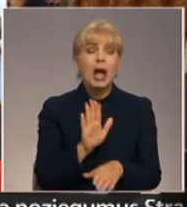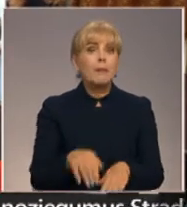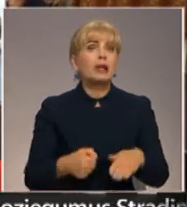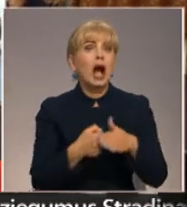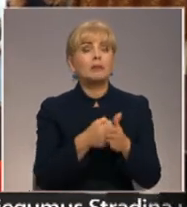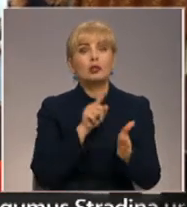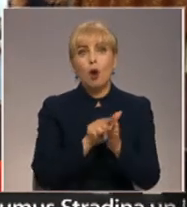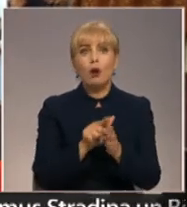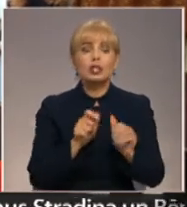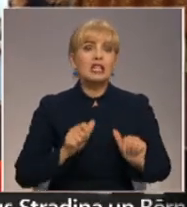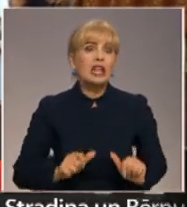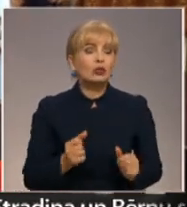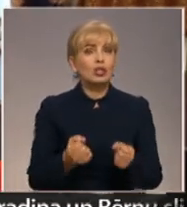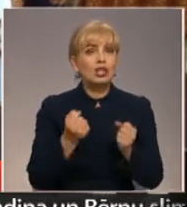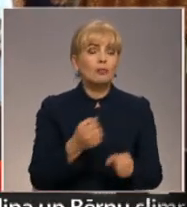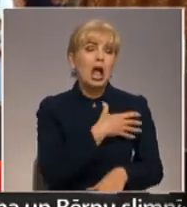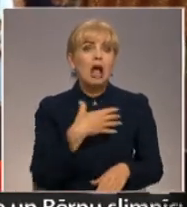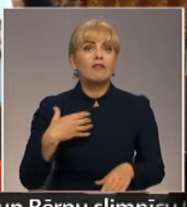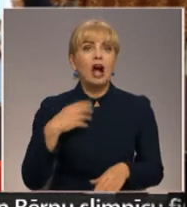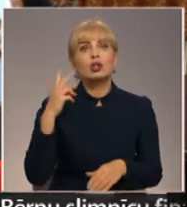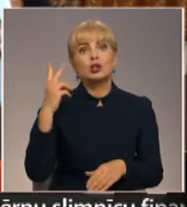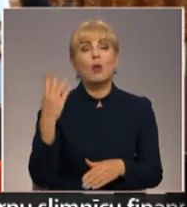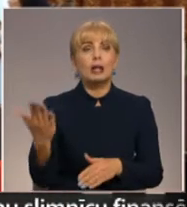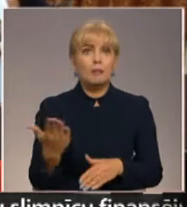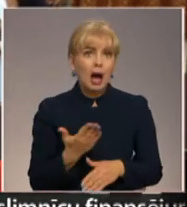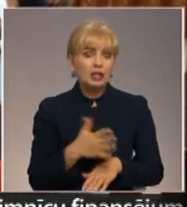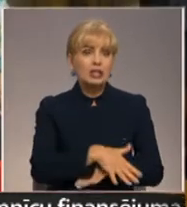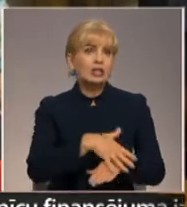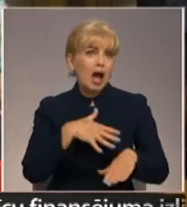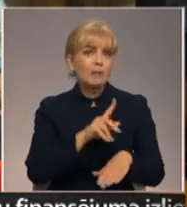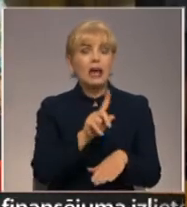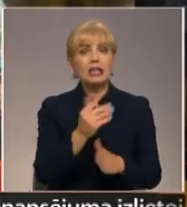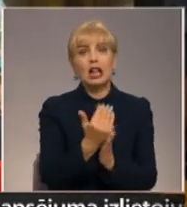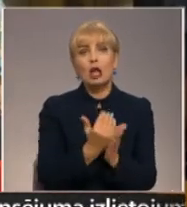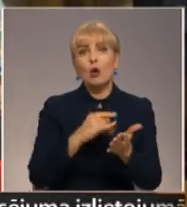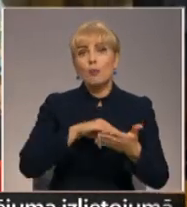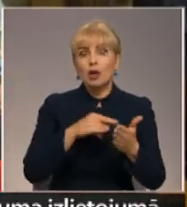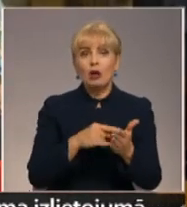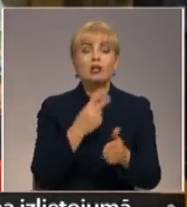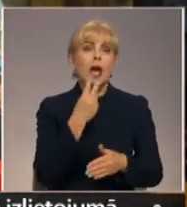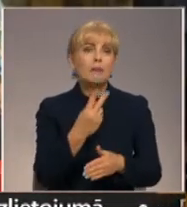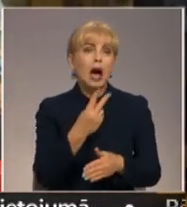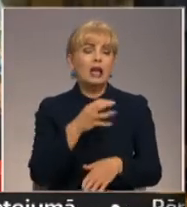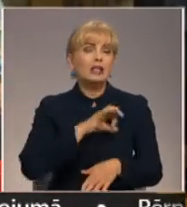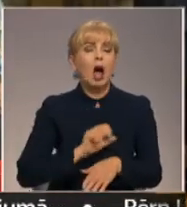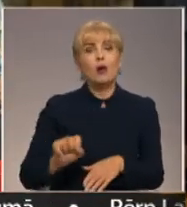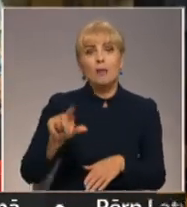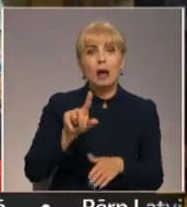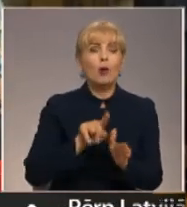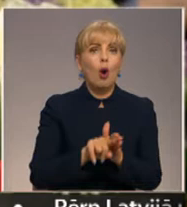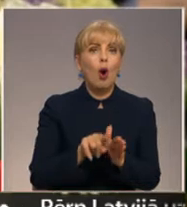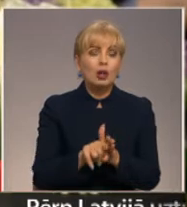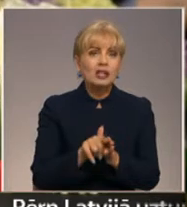atbalstu kontrolas dienesta stiprināšanai valdības solījums ir panākts un Saeimā atrodas likumprojekts, kas paredz algu palielinājumu kontrolas dienesta